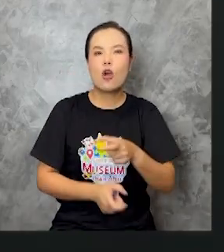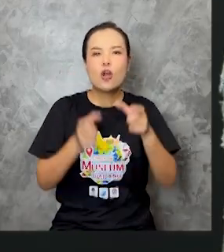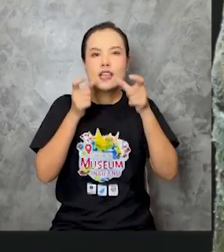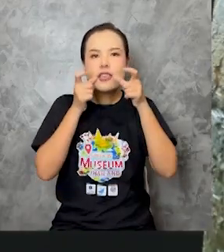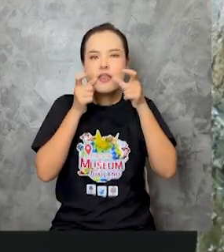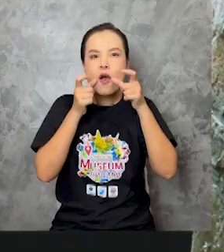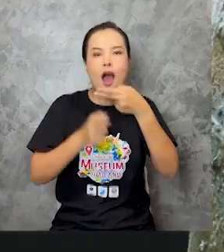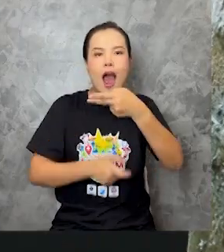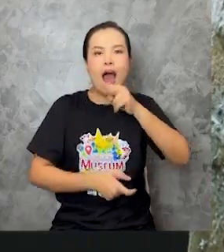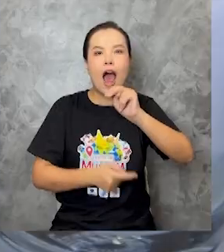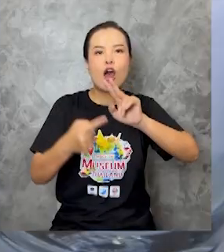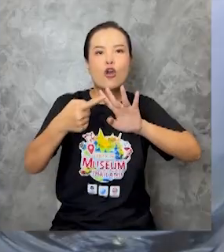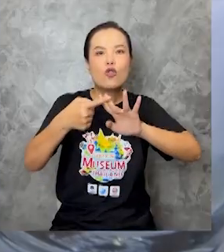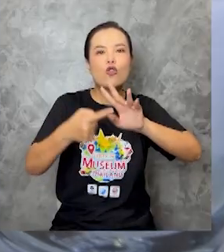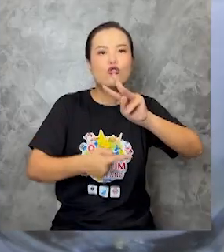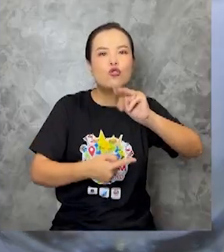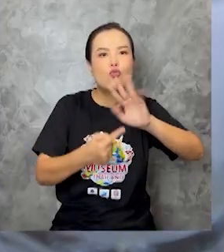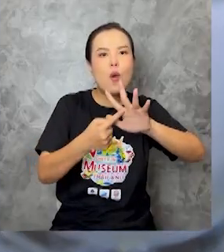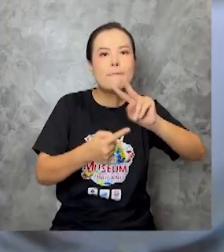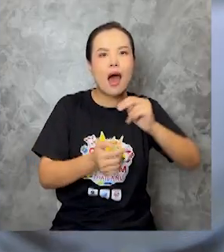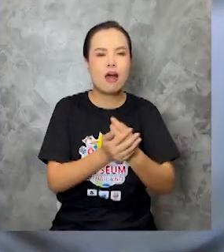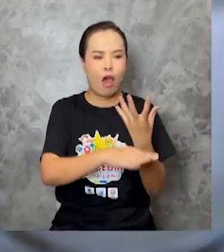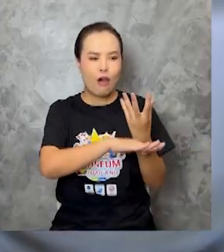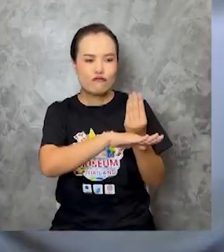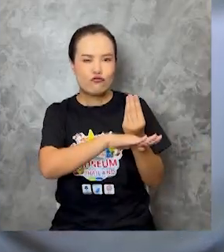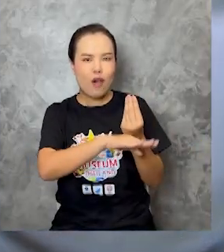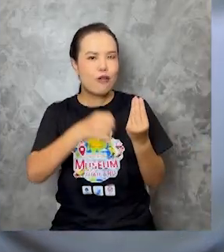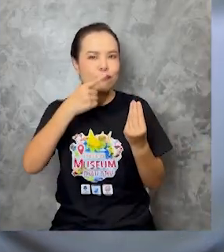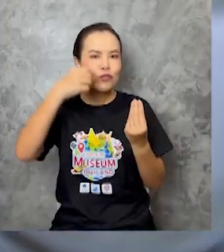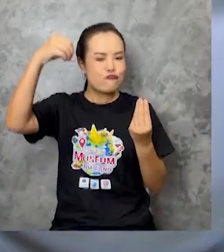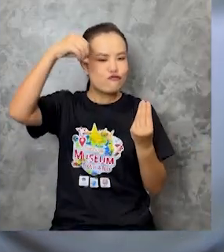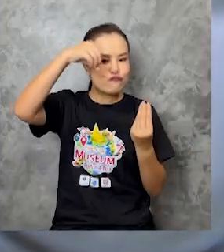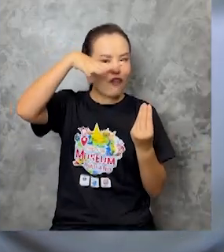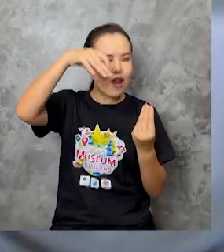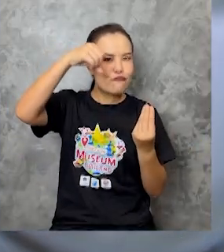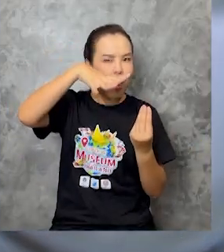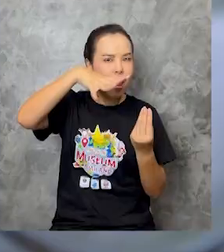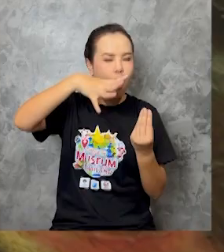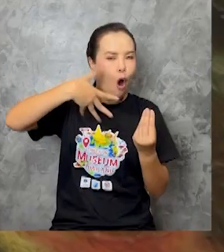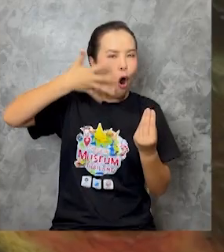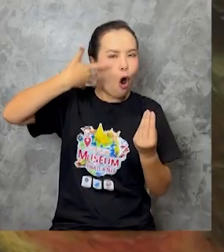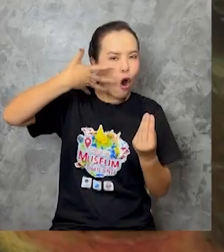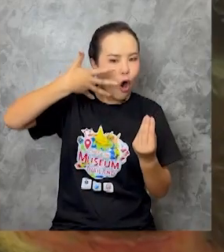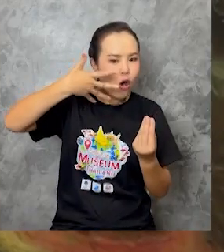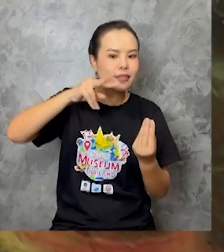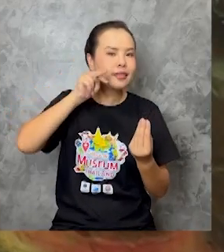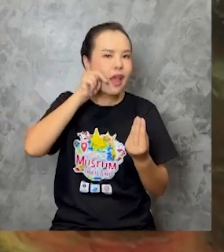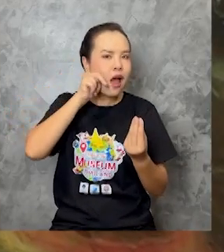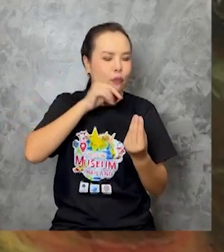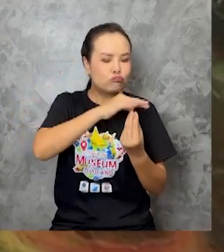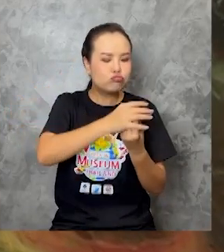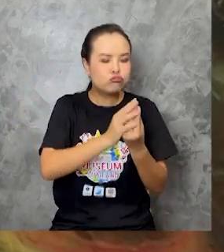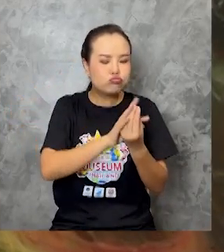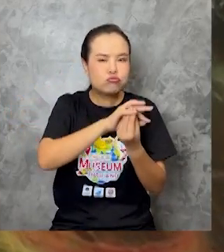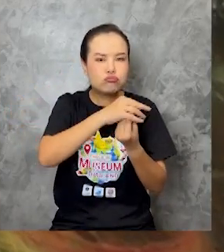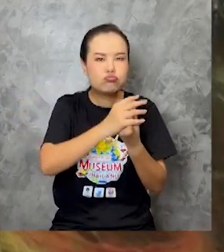มานหรือว่าไวท์ฟอสพลอยเนี่ยเวลามันอยู่กับไฟนานๆเนี่ยนะฮะมันอาจจะเกิดความร้อนเราถึงต้องเอาน้ำเนี่ยมา